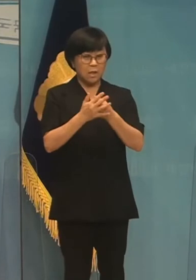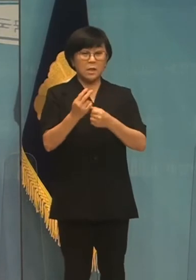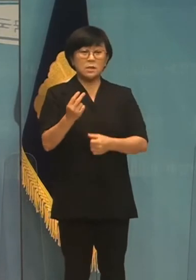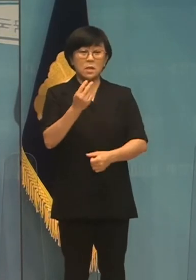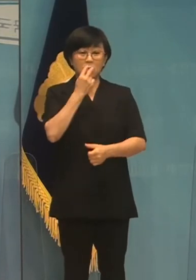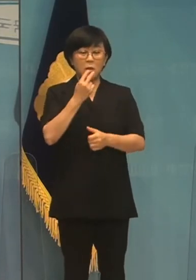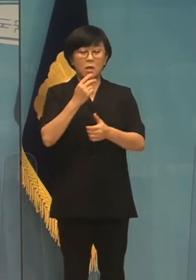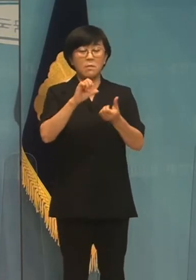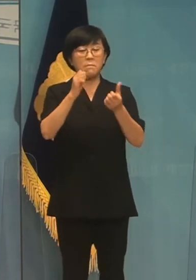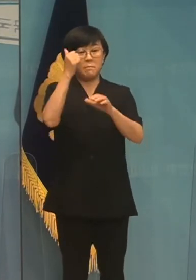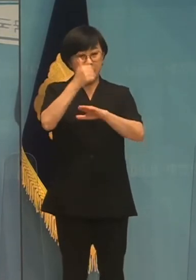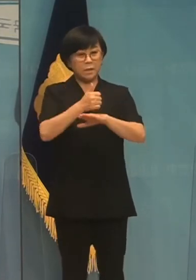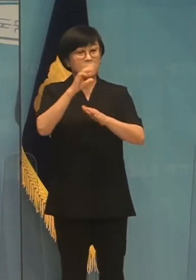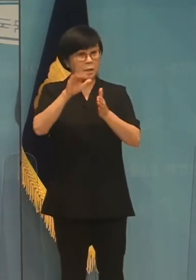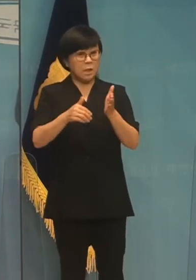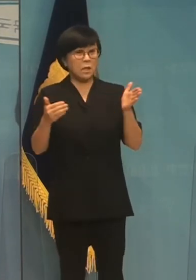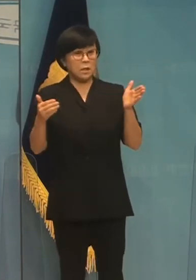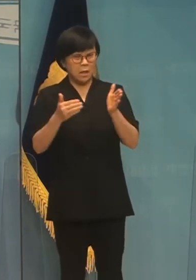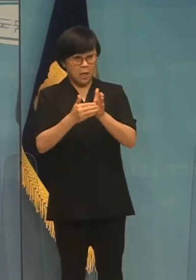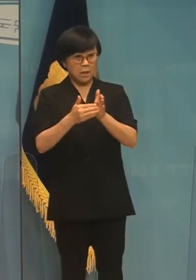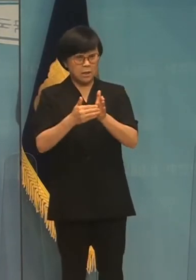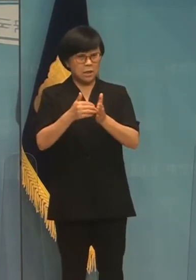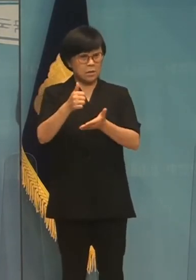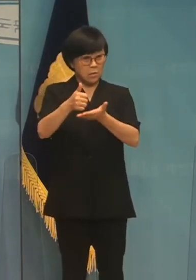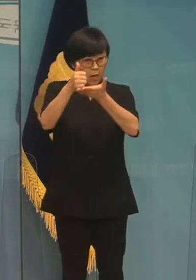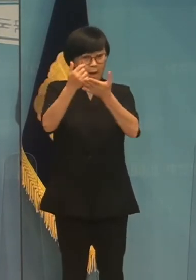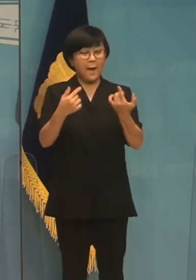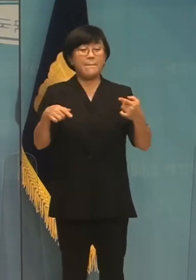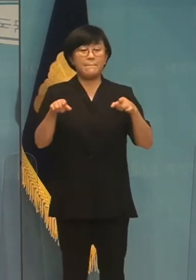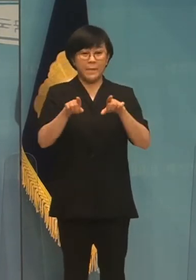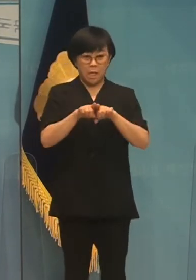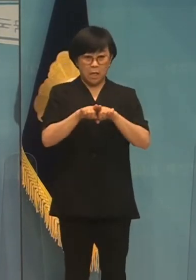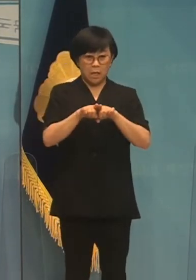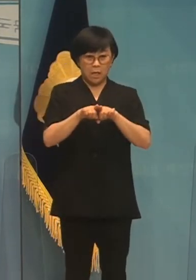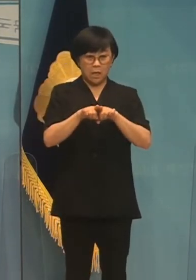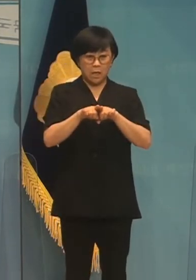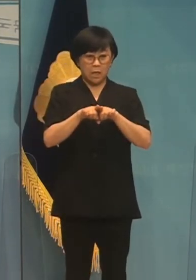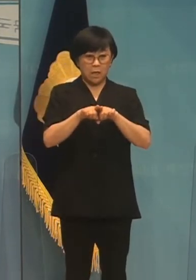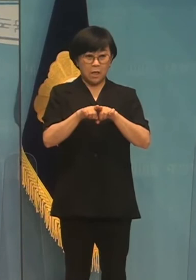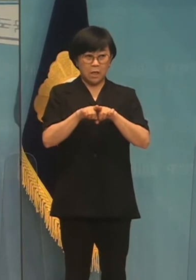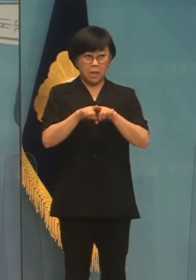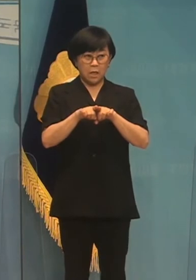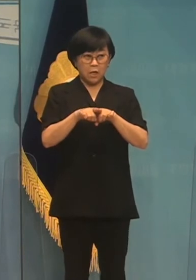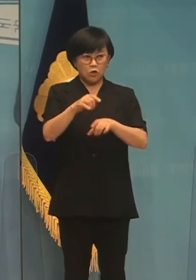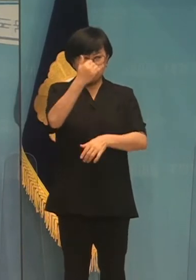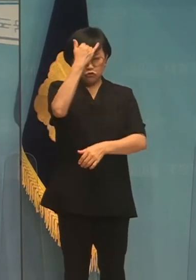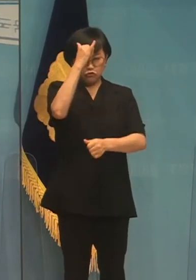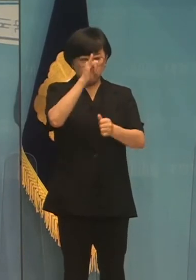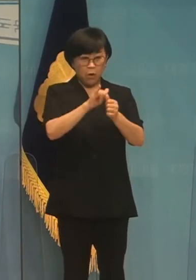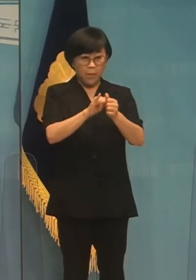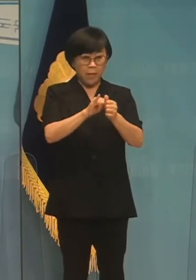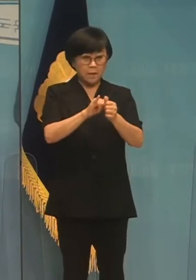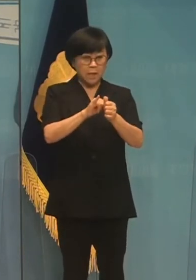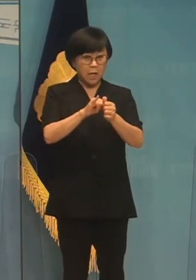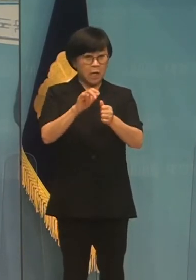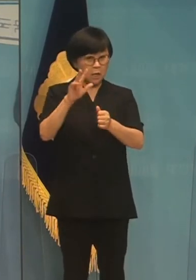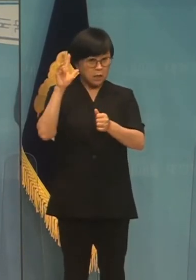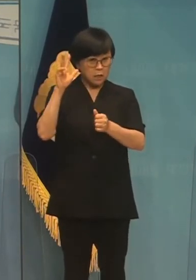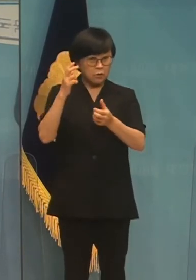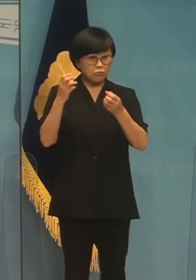생명이 다하는 순간까지 원수님과 함께 라는 충성맹세문을